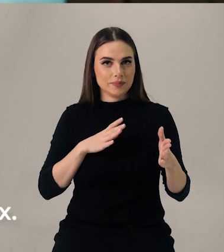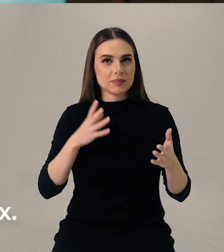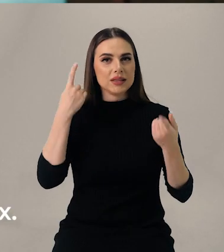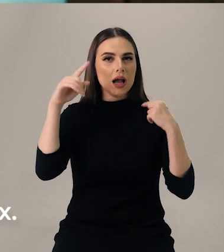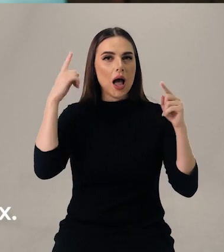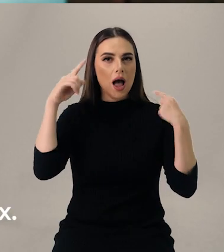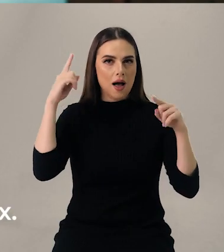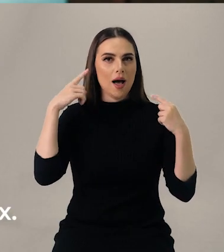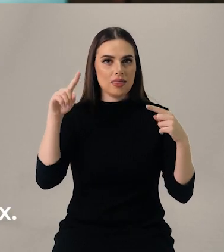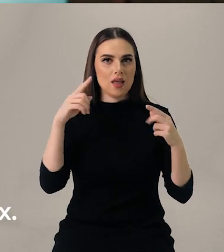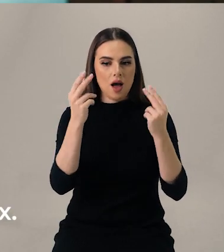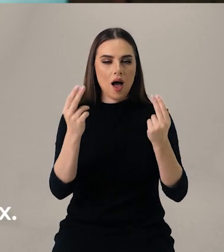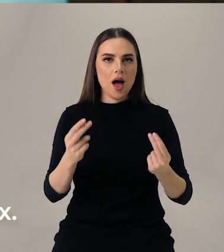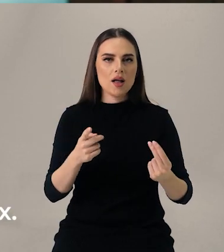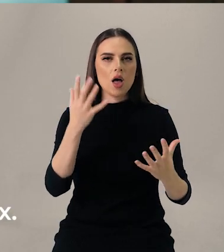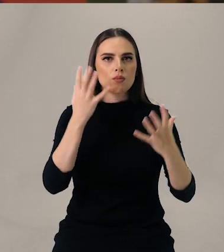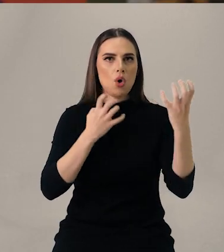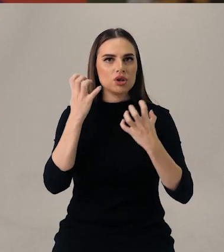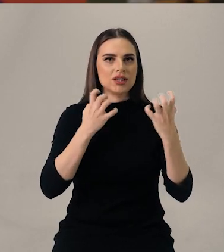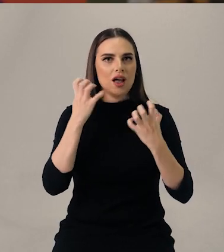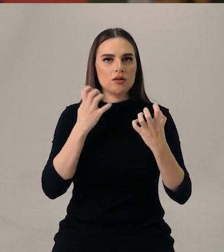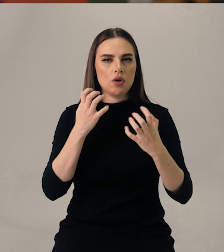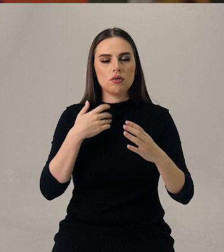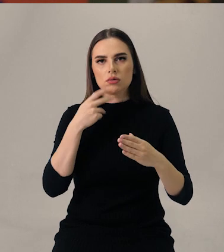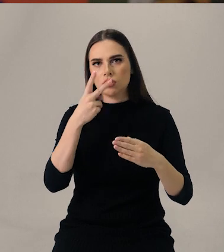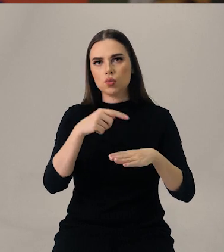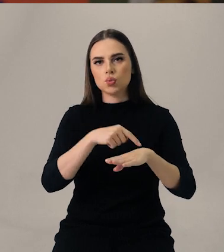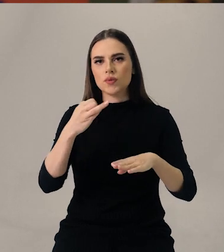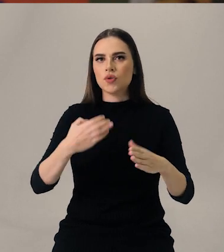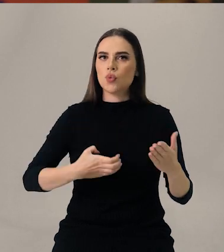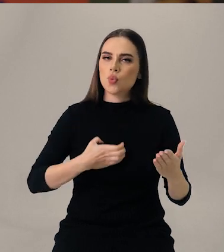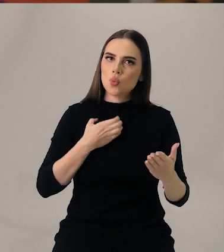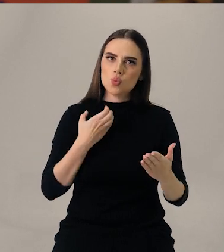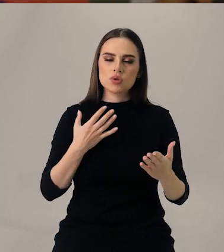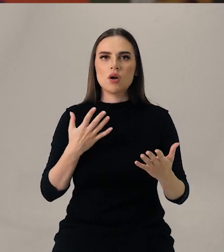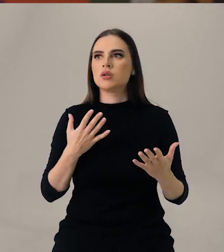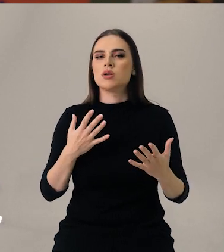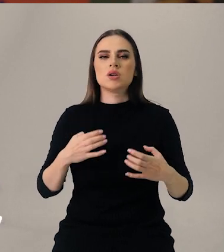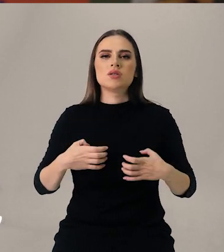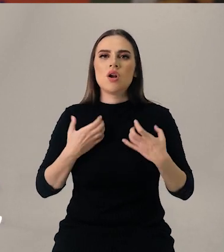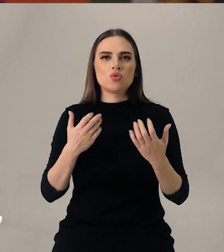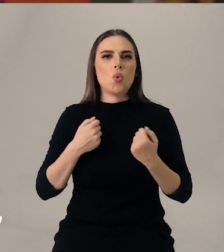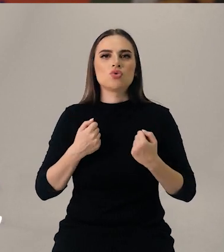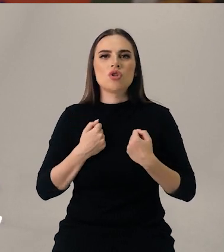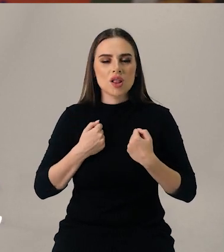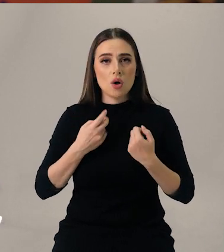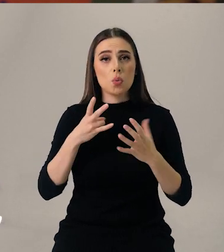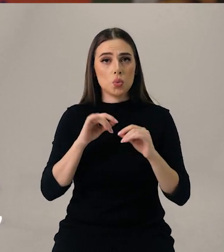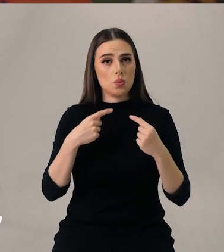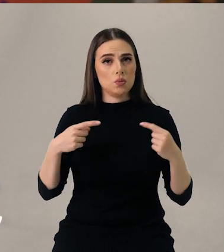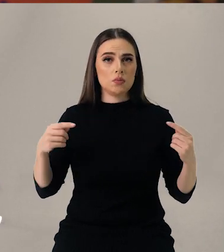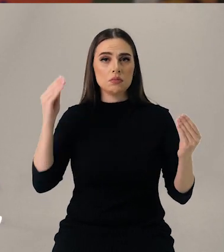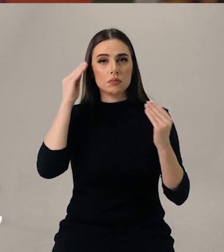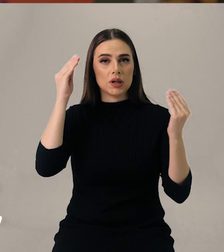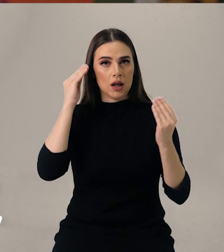Загадка картины в ее эмоциональных контрастах. Мы чувствуем и ужас, и страх, и сожаление. Но существует альтернативная